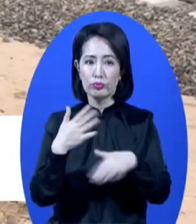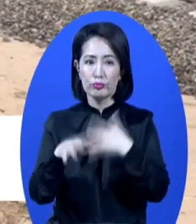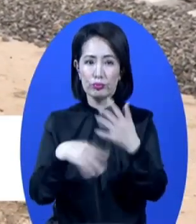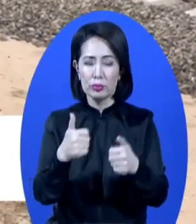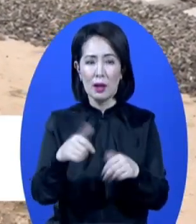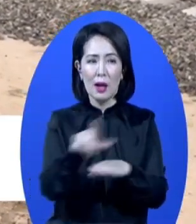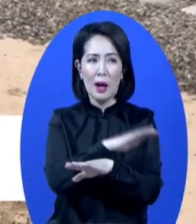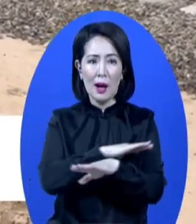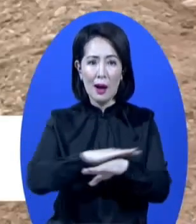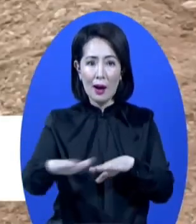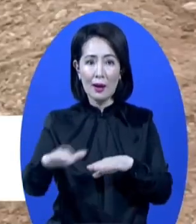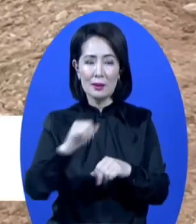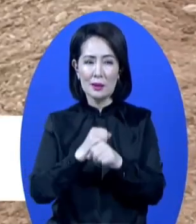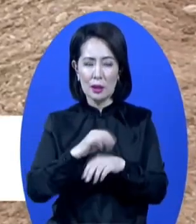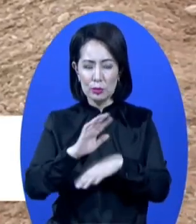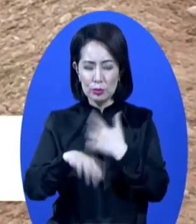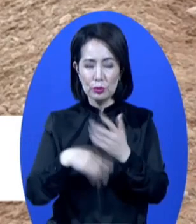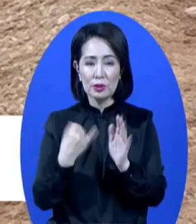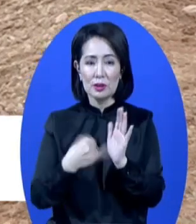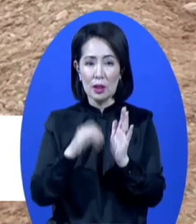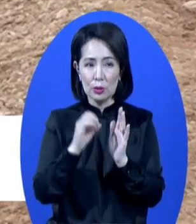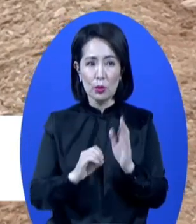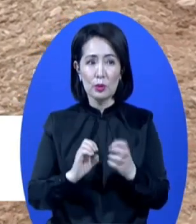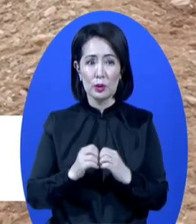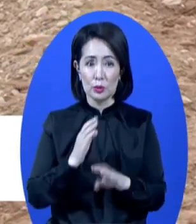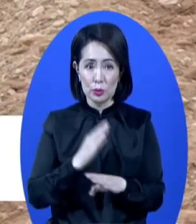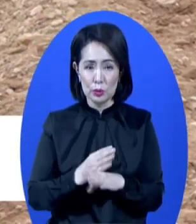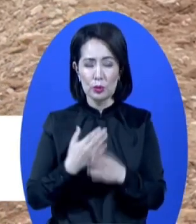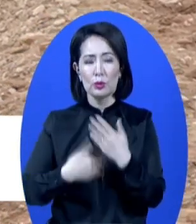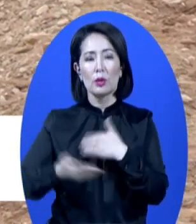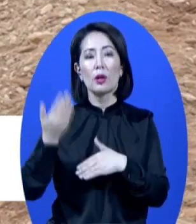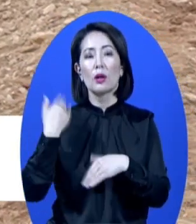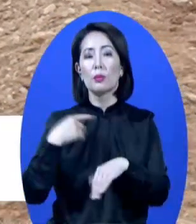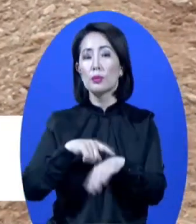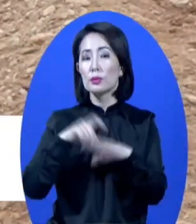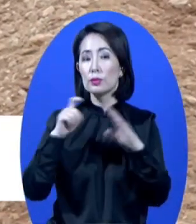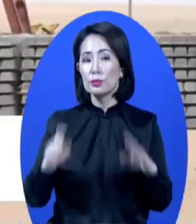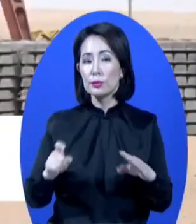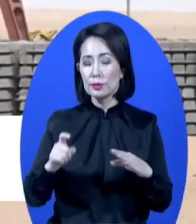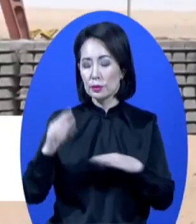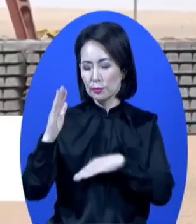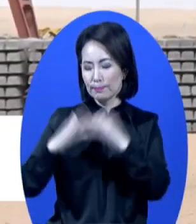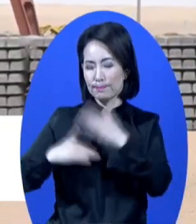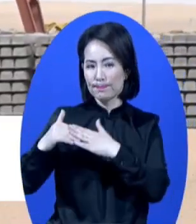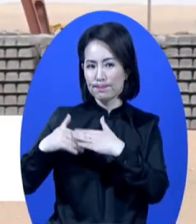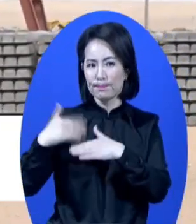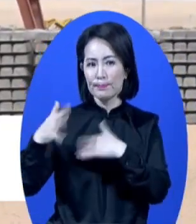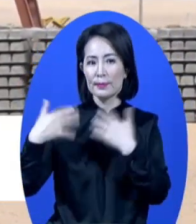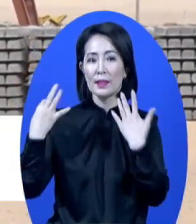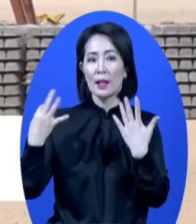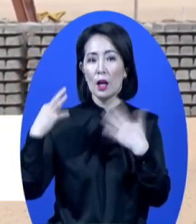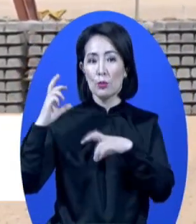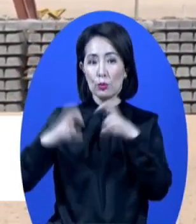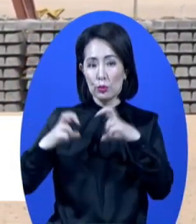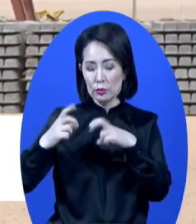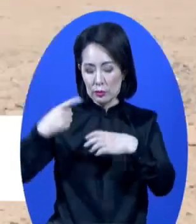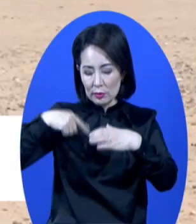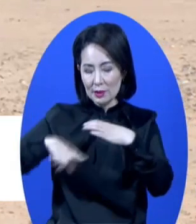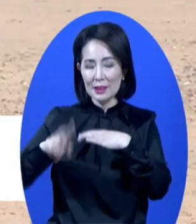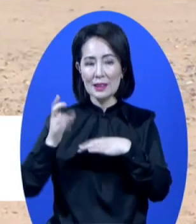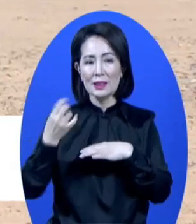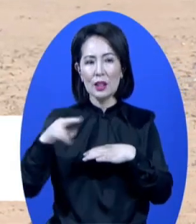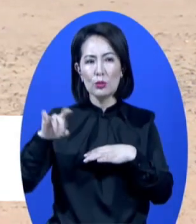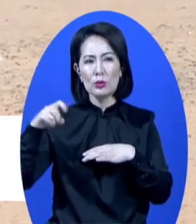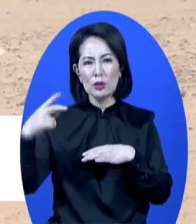газар шорооны ажлын 60% хийж дуусгасан байна. Мөн өнгөрсөн хугацаанд бетон зуурмаг үйлдвэрлэх 8 үйлдвэр, дээд бүтцийн чулуу бутлуурын